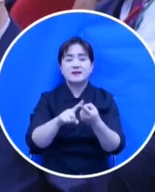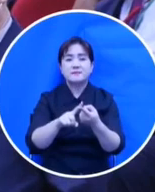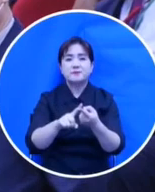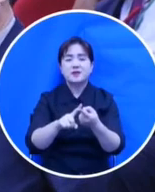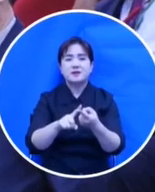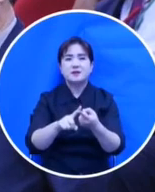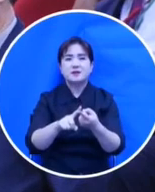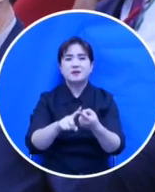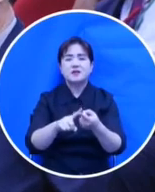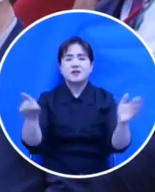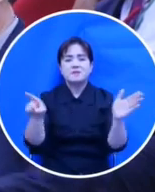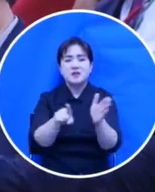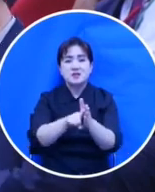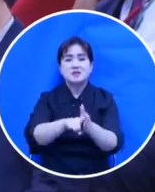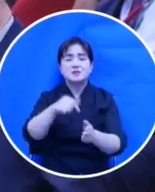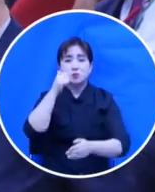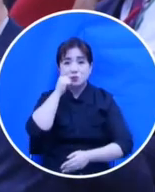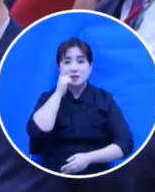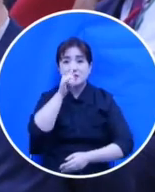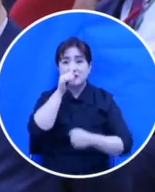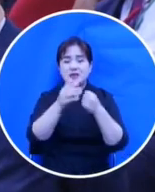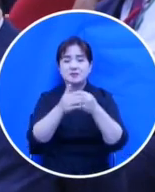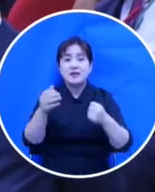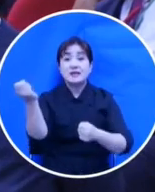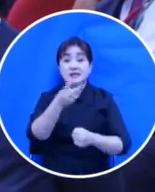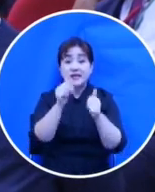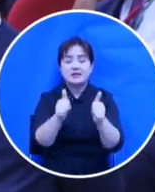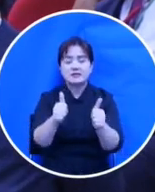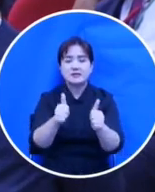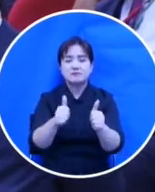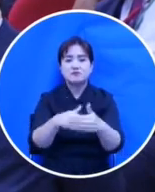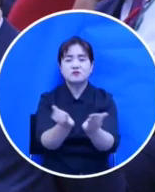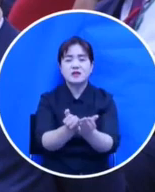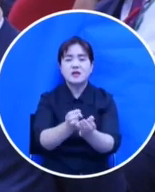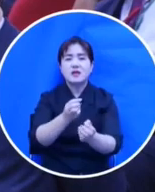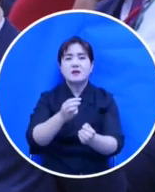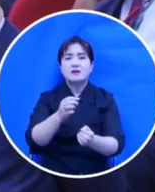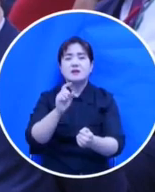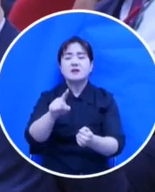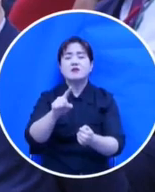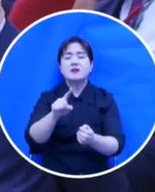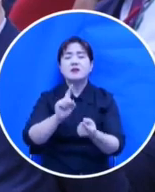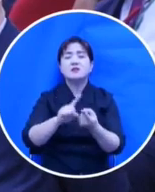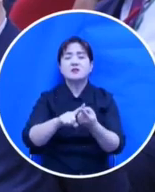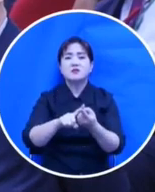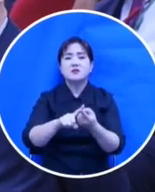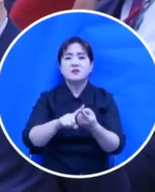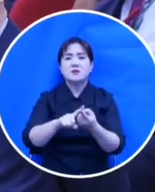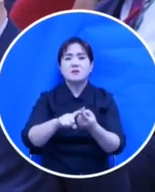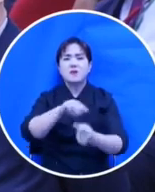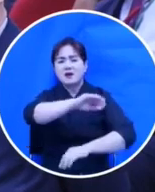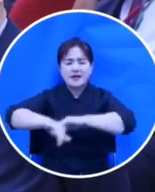하셨는데 불신이 있으니 재심 국원들은 3년조에 이 세 봉천권에 대해서